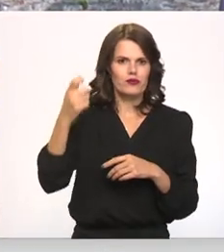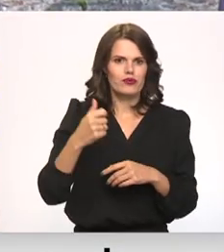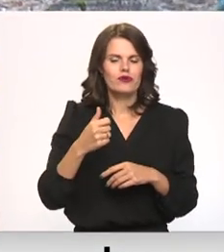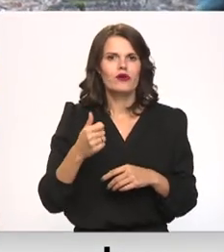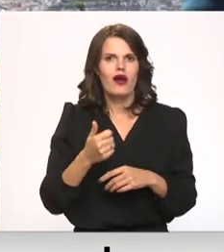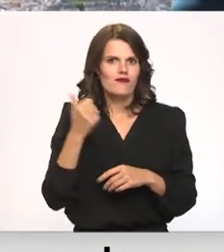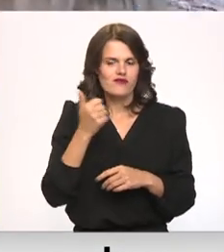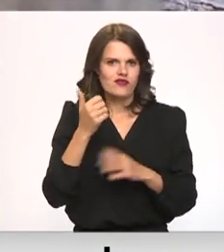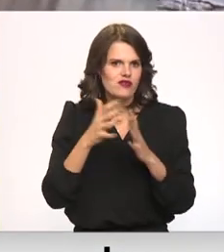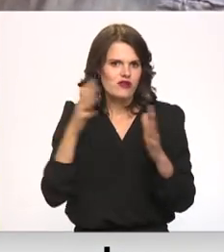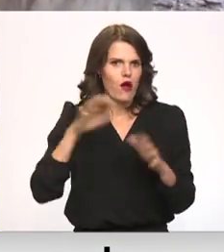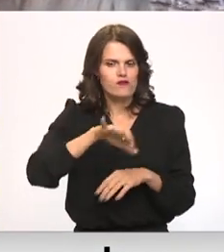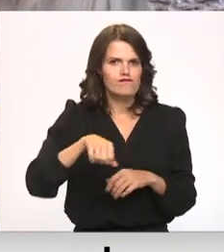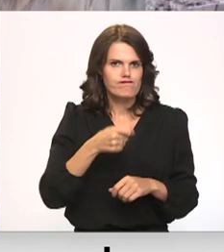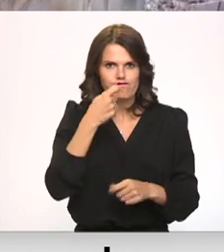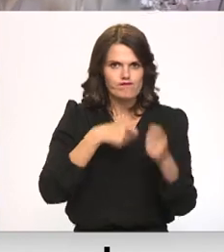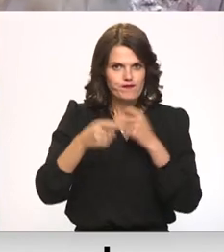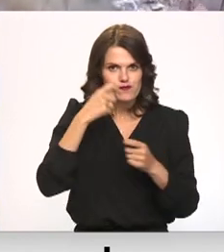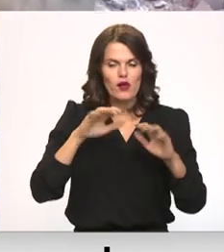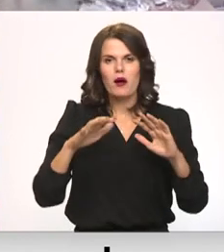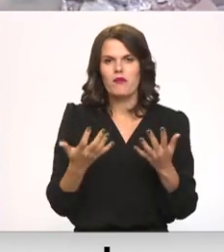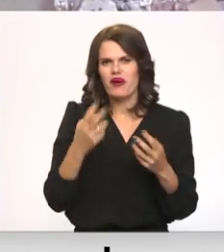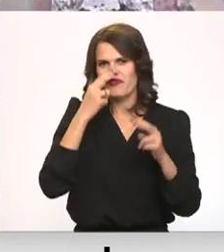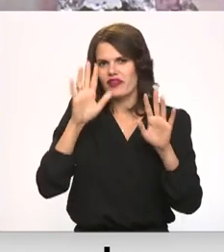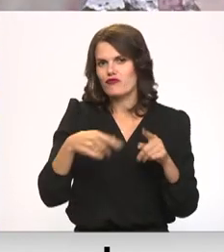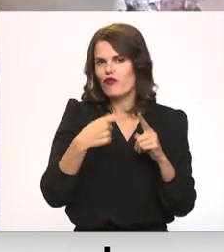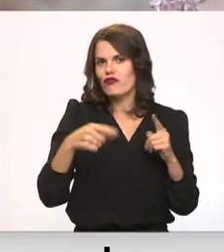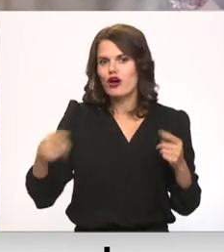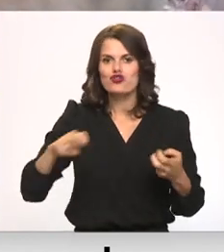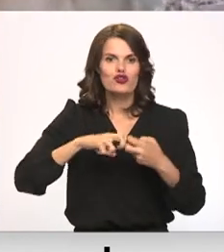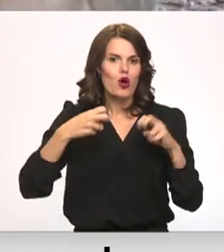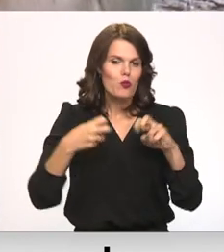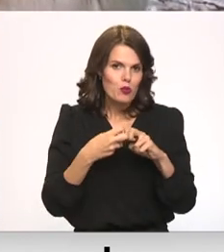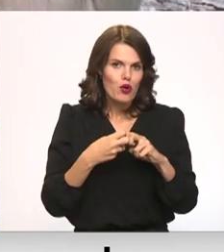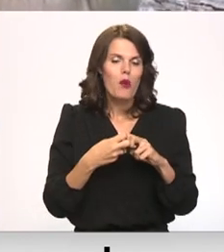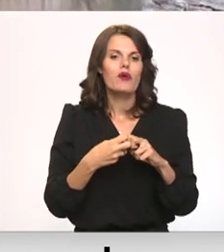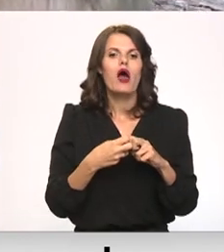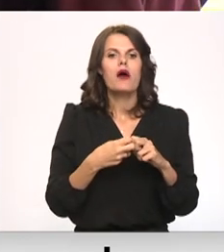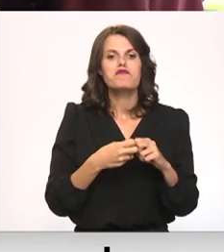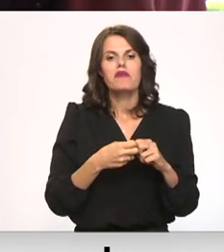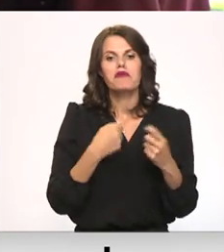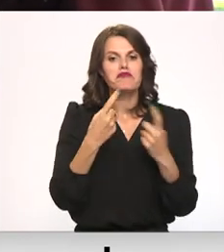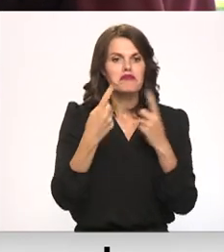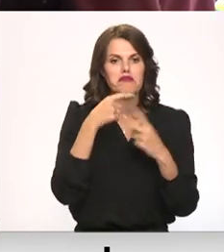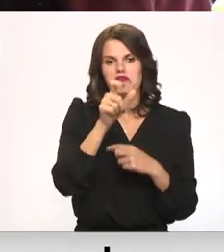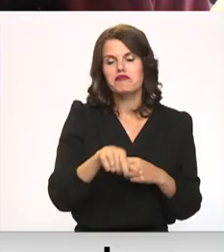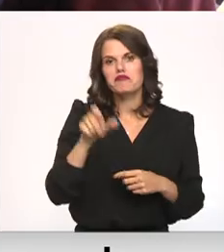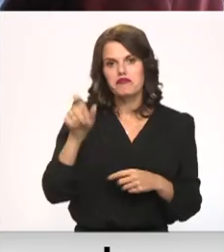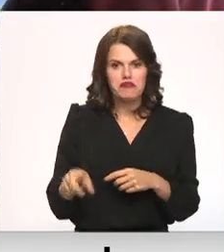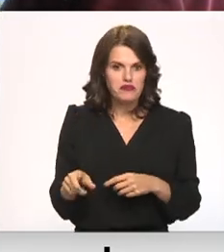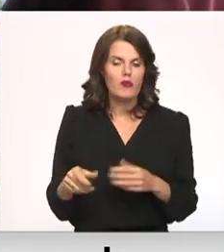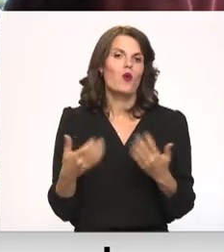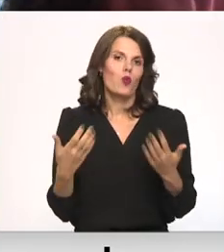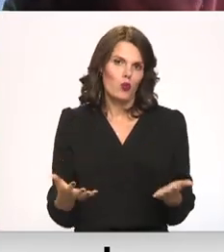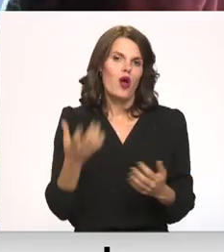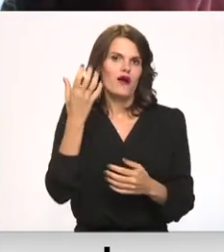tagad nebūs ko ēst. Tomēr neraugoties uz dažādām problēmām, ar ko saskars vīnogu audzētāji, uzrunātie RTV norāda, ka nu